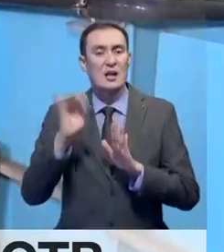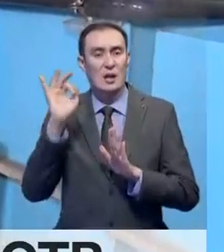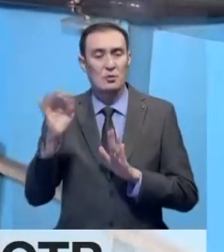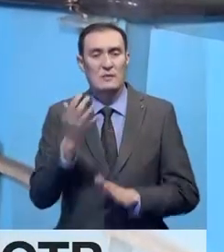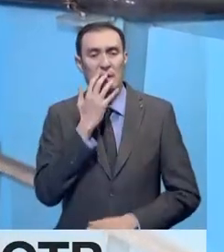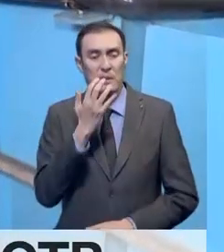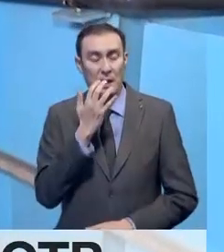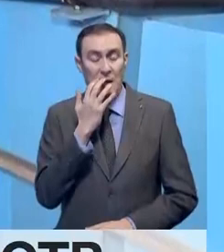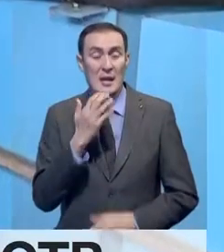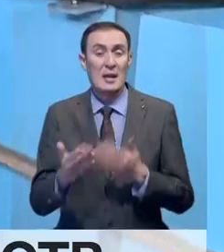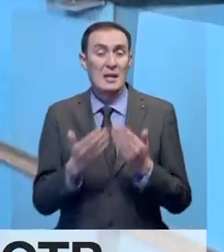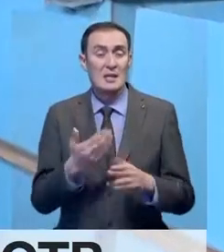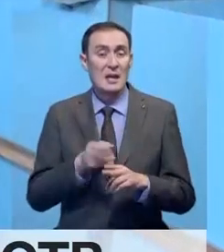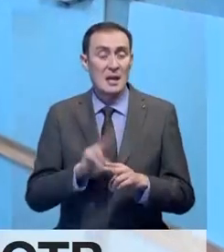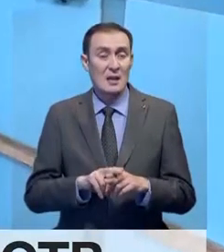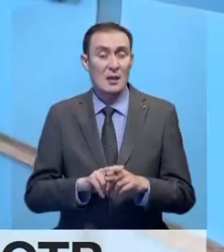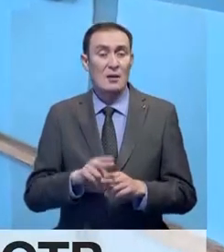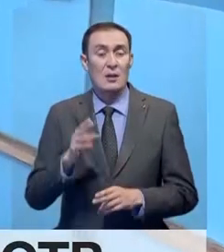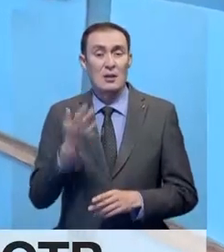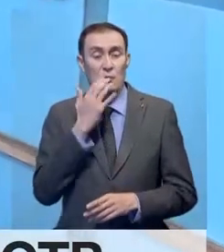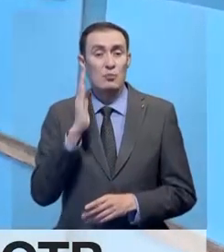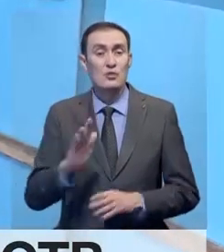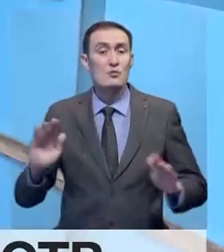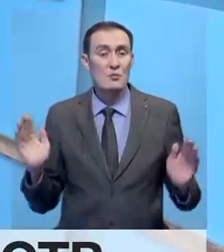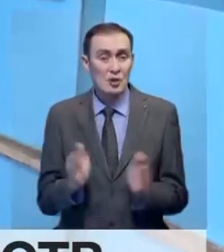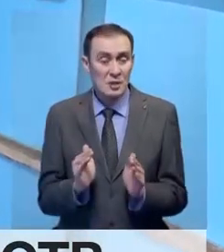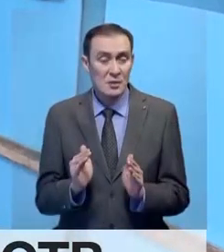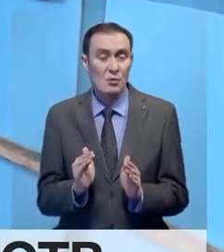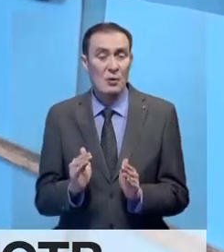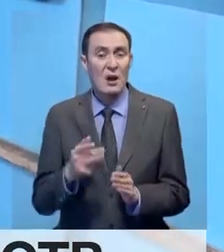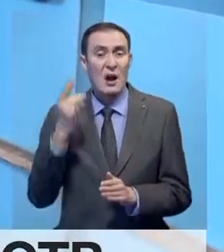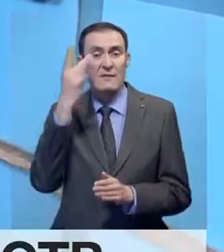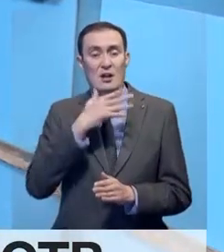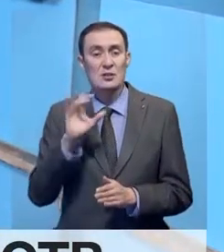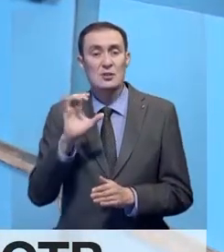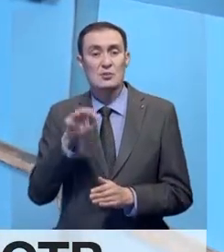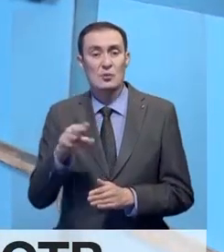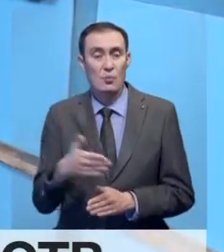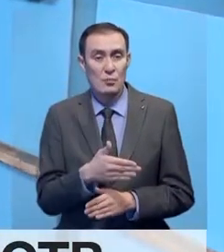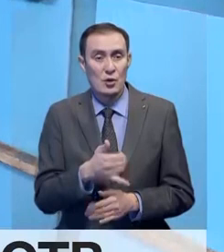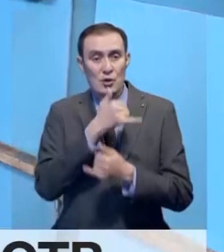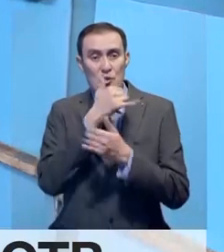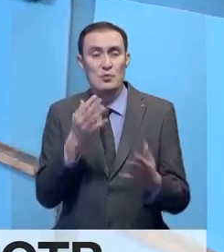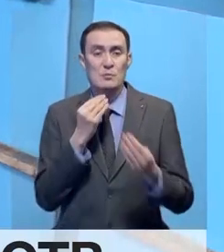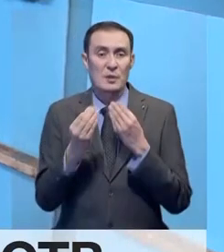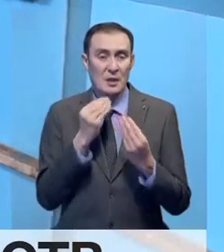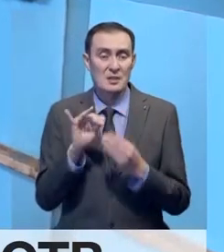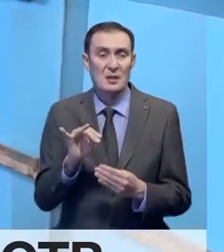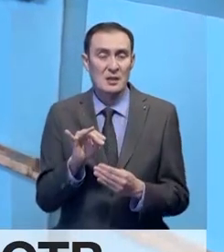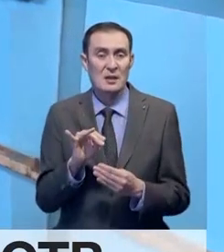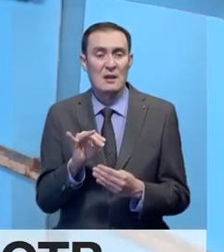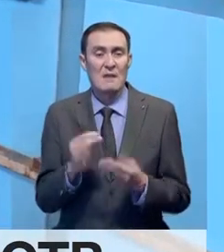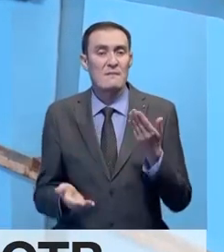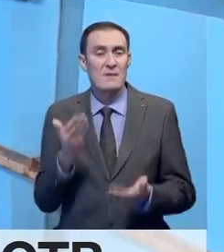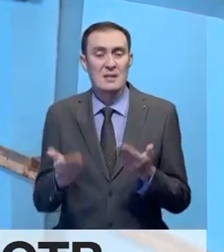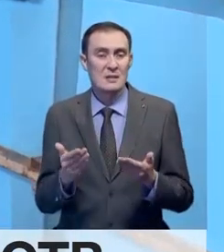градусов тепла. Если эти показатели меньше, то африканский сом перестает питаться и не